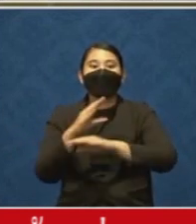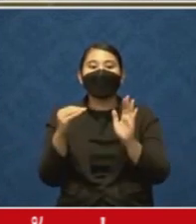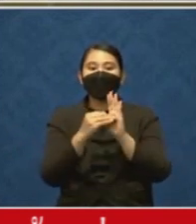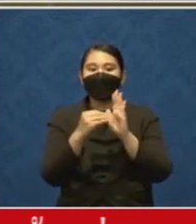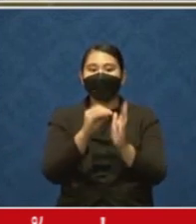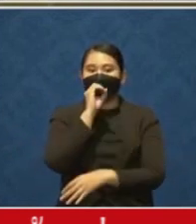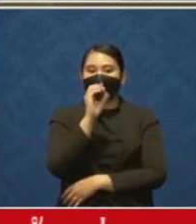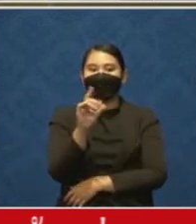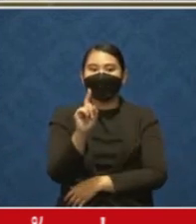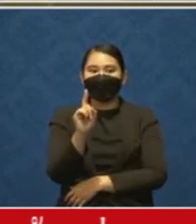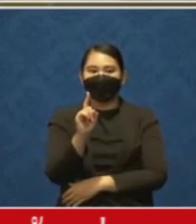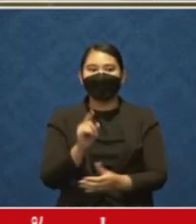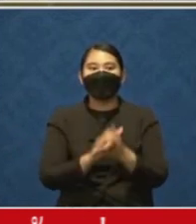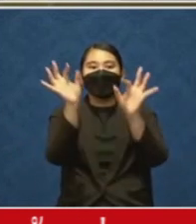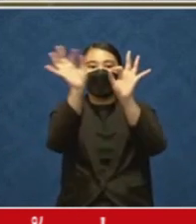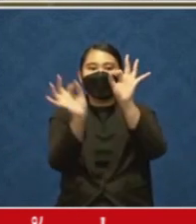ขาบอกว่า